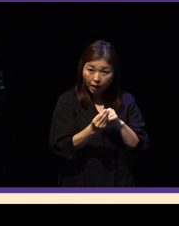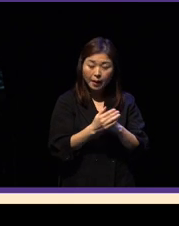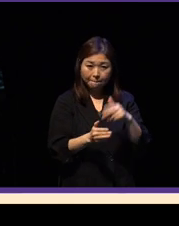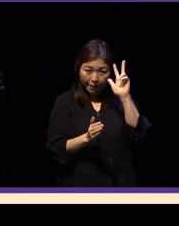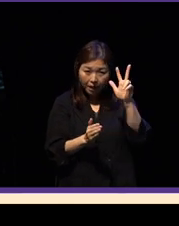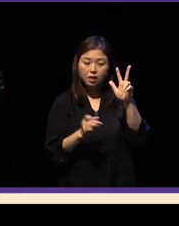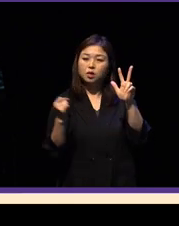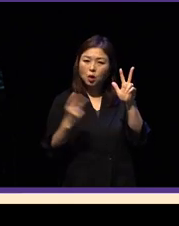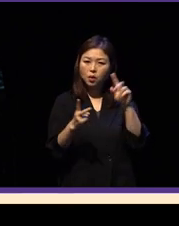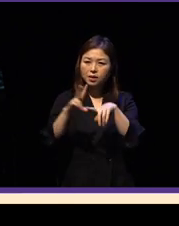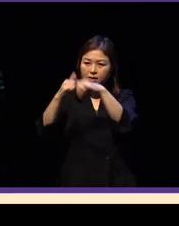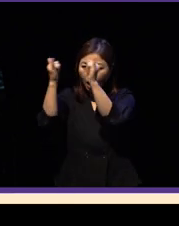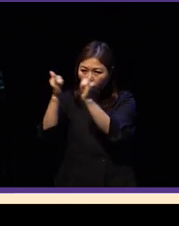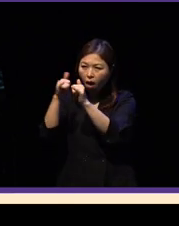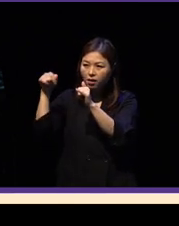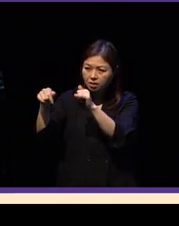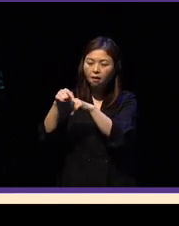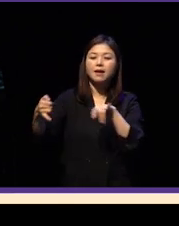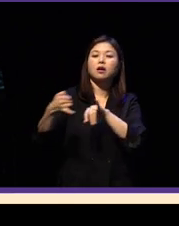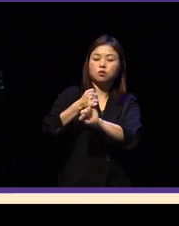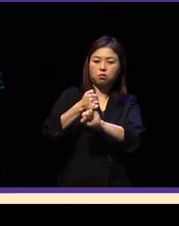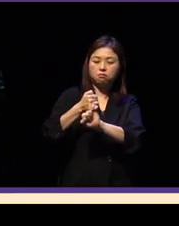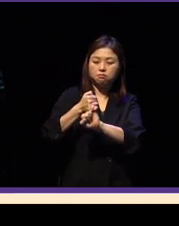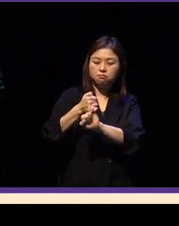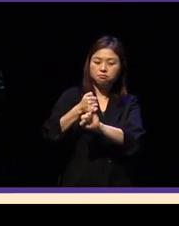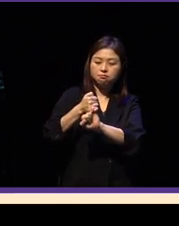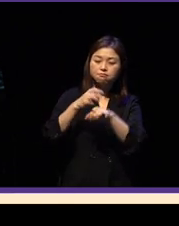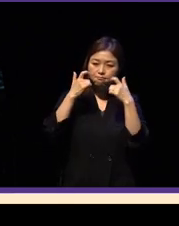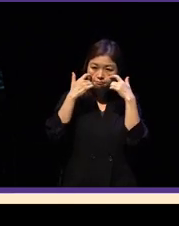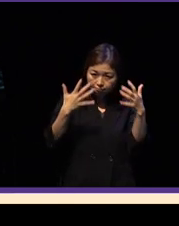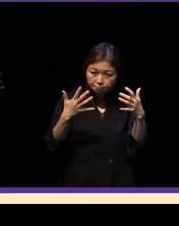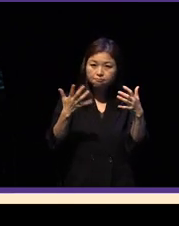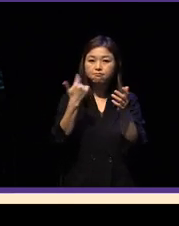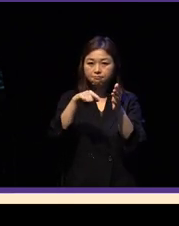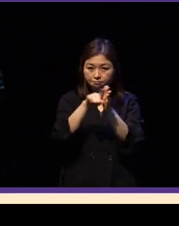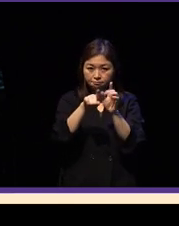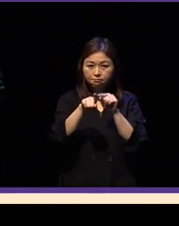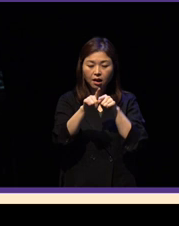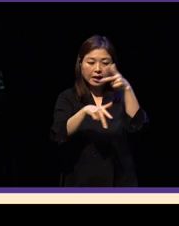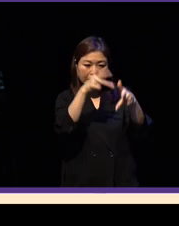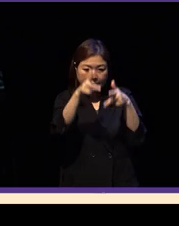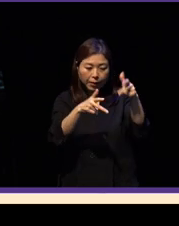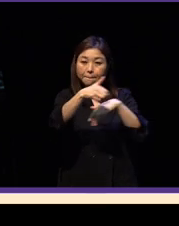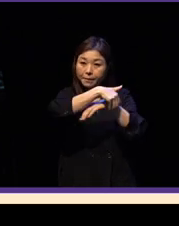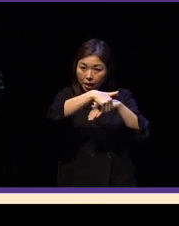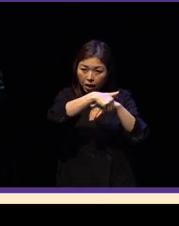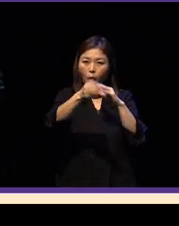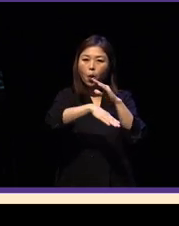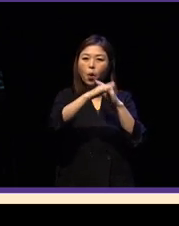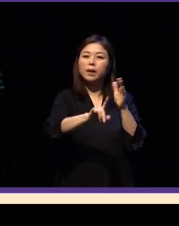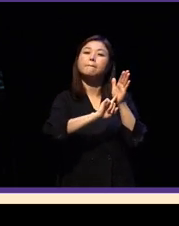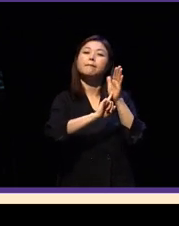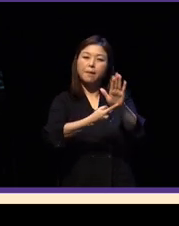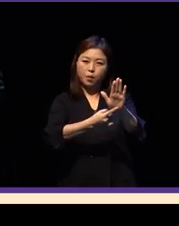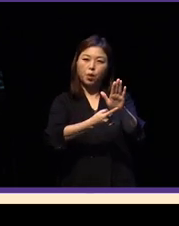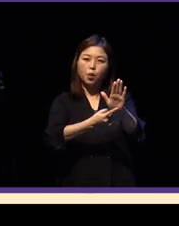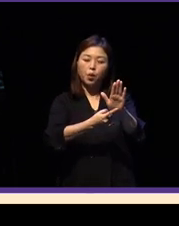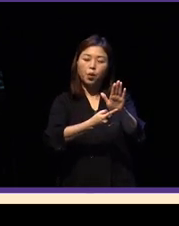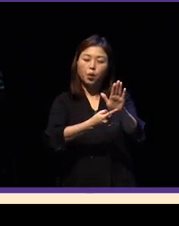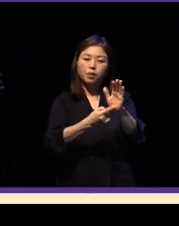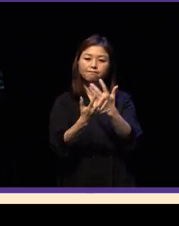또 이를 사회적으로 약속한다는 취지에서 연간 사업 계획에 대해서 공개 발표회를 가질 예정입니다.